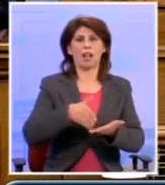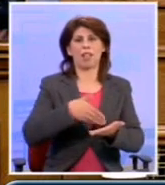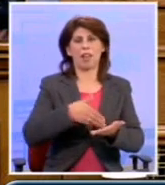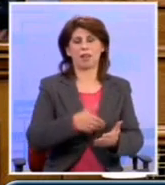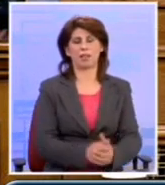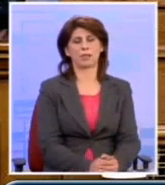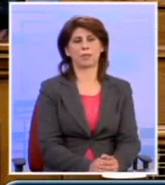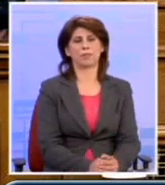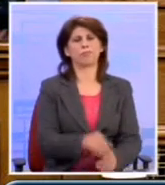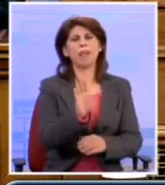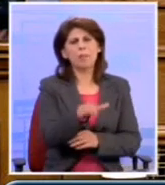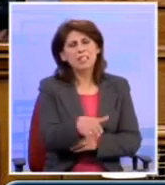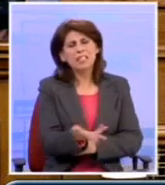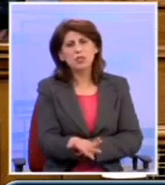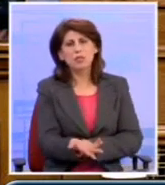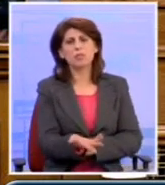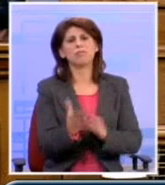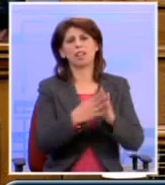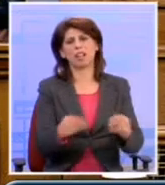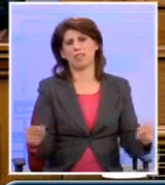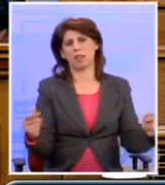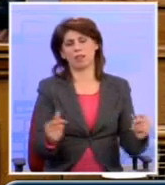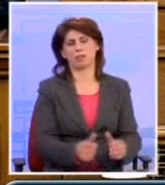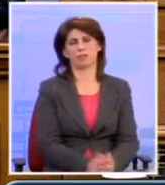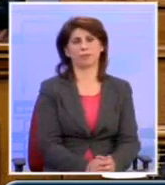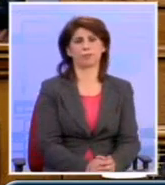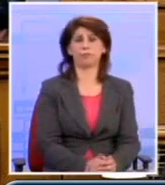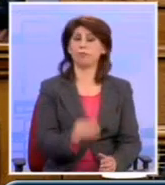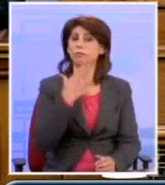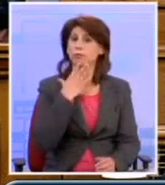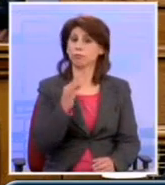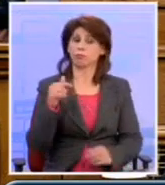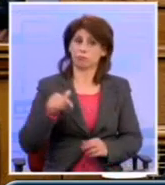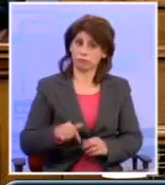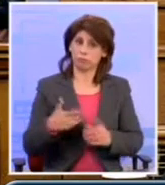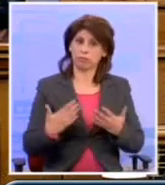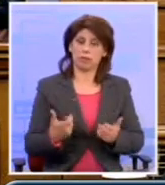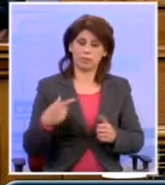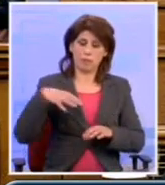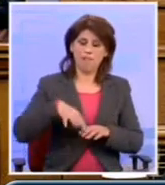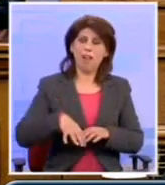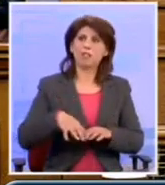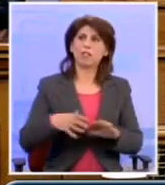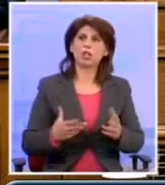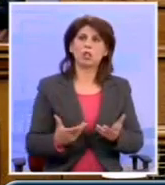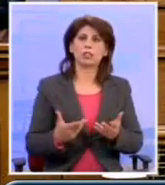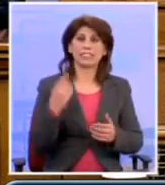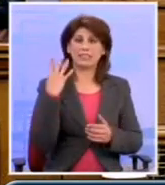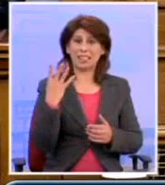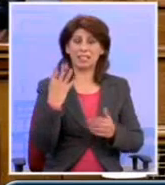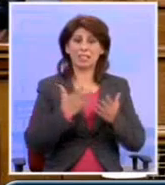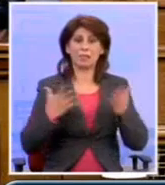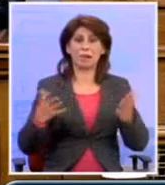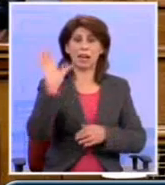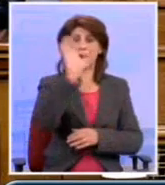εκαθάρισης, απαξίωσης και εξαφάνισης, γιατί πλέον είμαστε σε μια φάση όπου οι τέσσερες